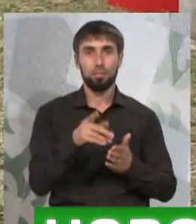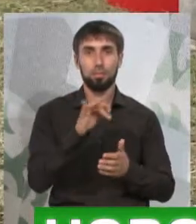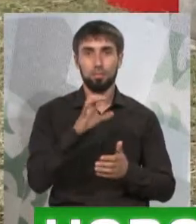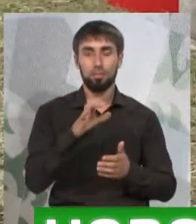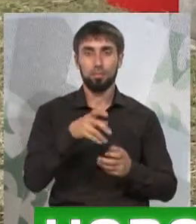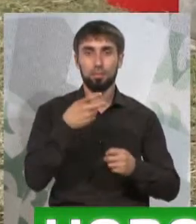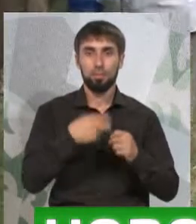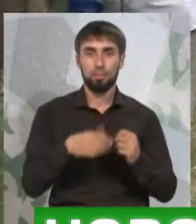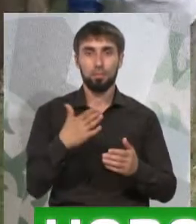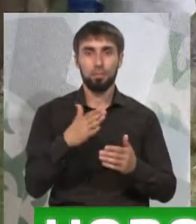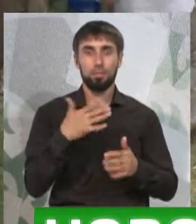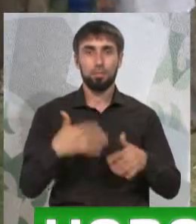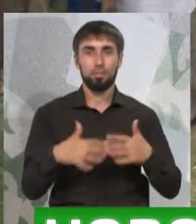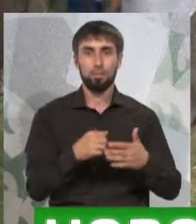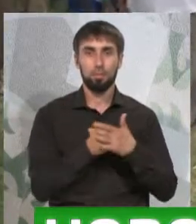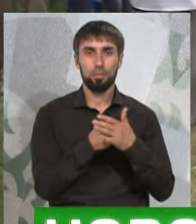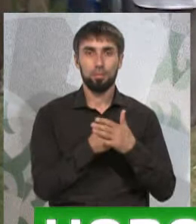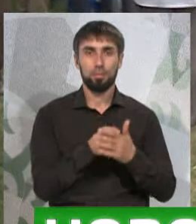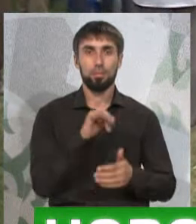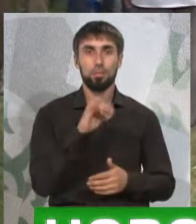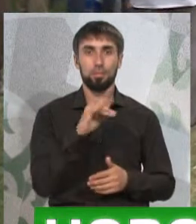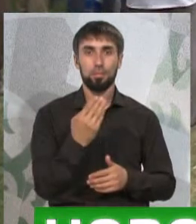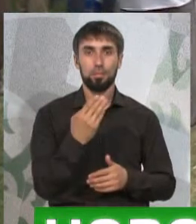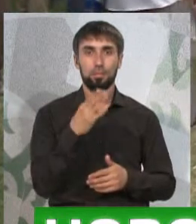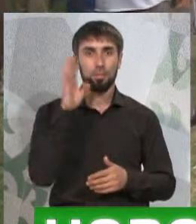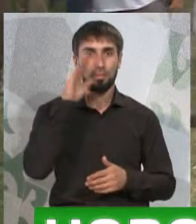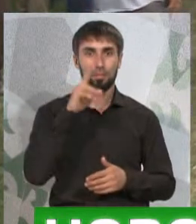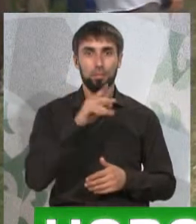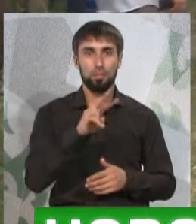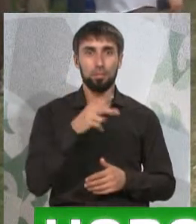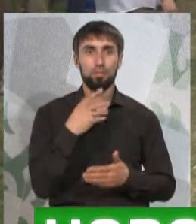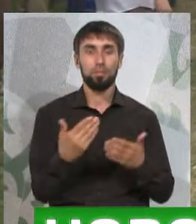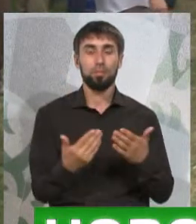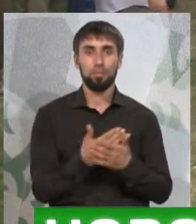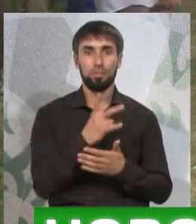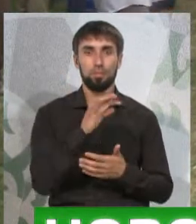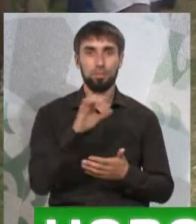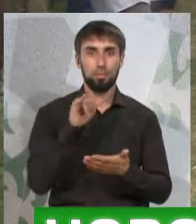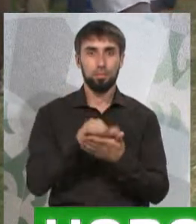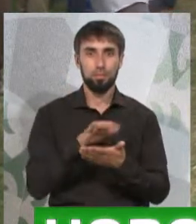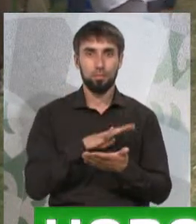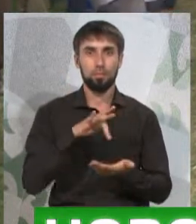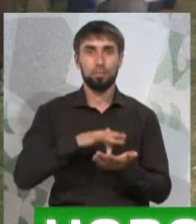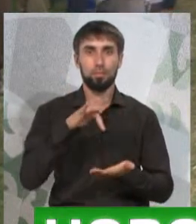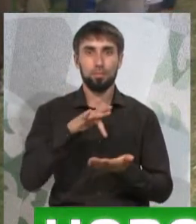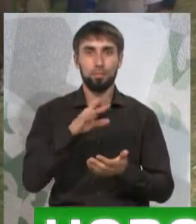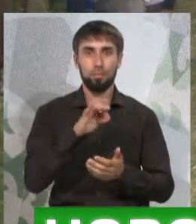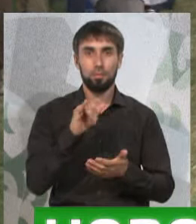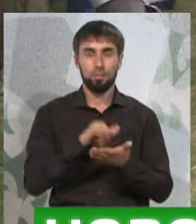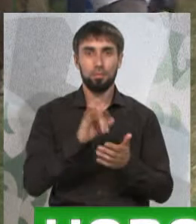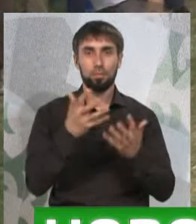и слабое давление. Ингуш-регионводоканал – новые насосы, центробежные насосы, двигатели с